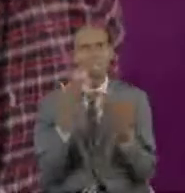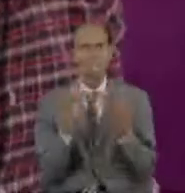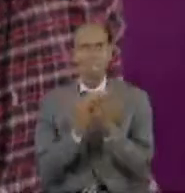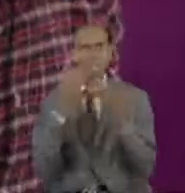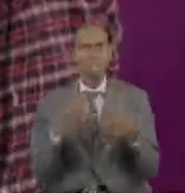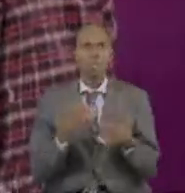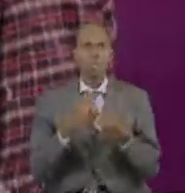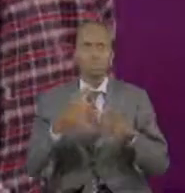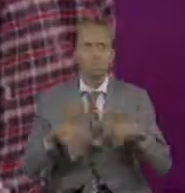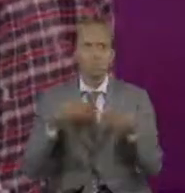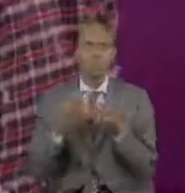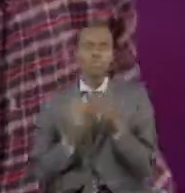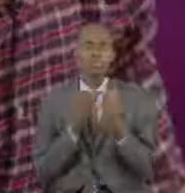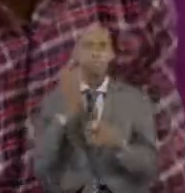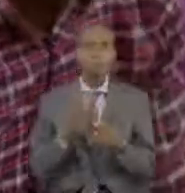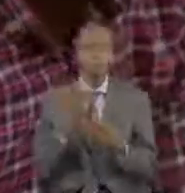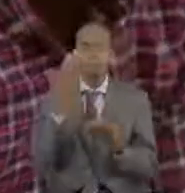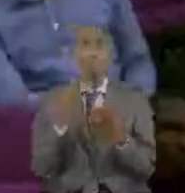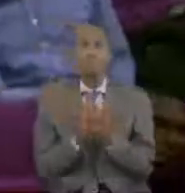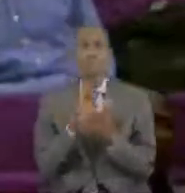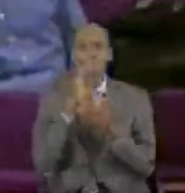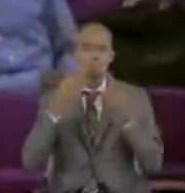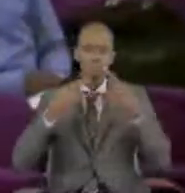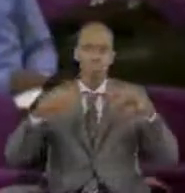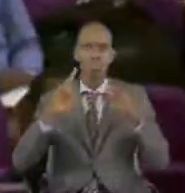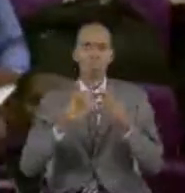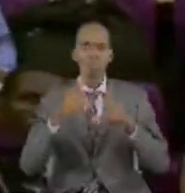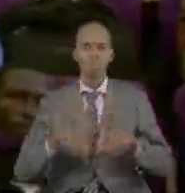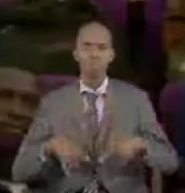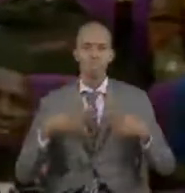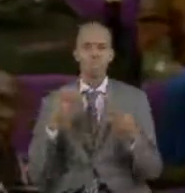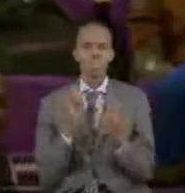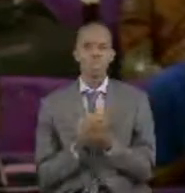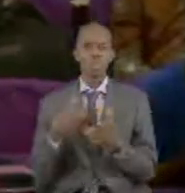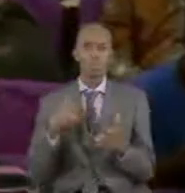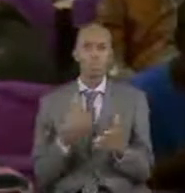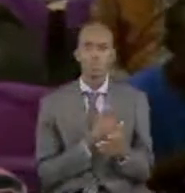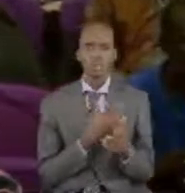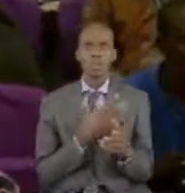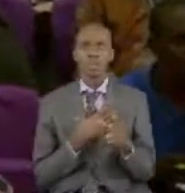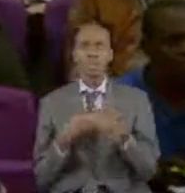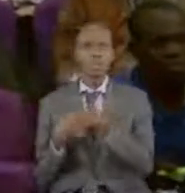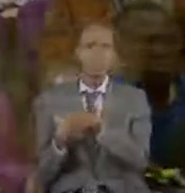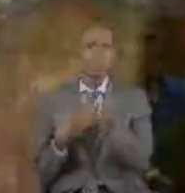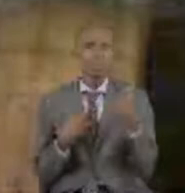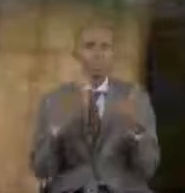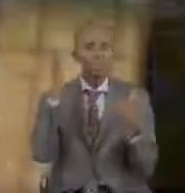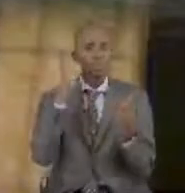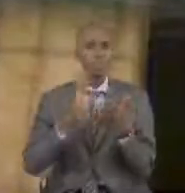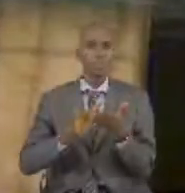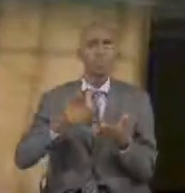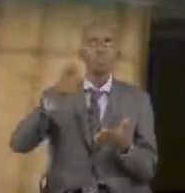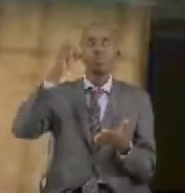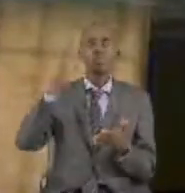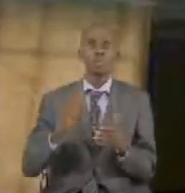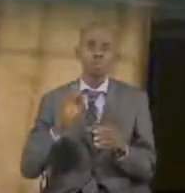se passe dans ta vie que cela soit prononcée dans ta vie que que les autres que nous nous puissions glorifier dieu